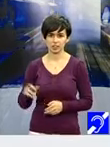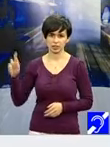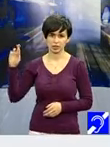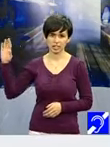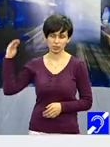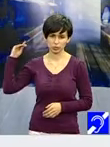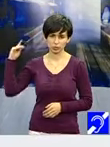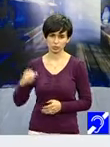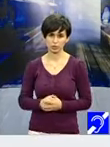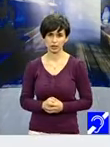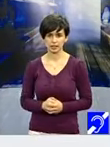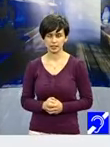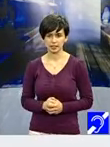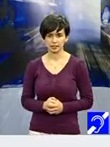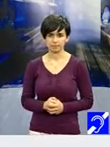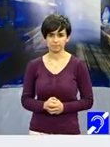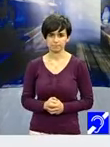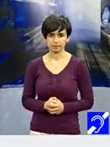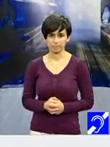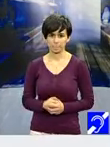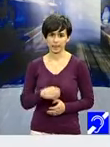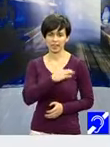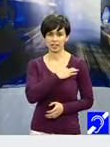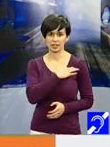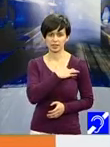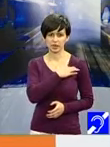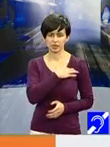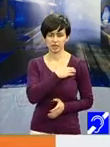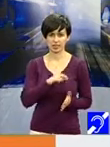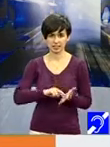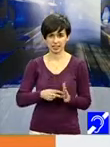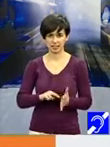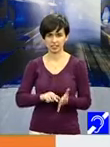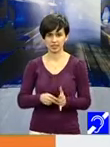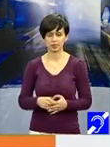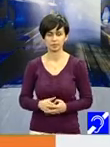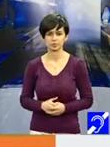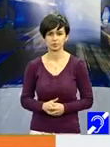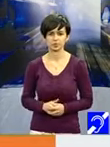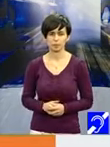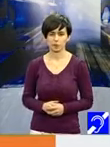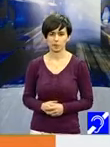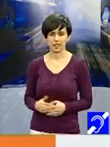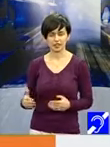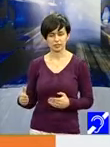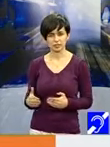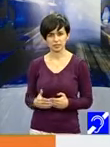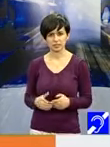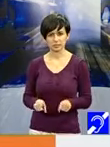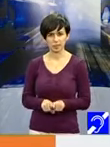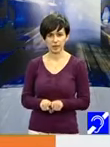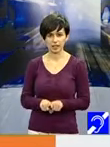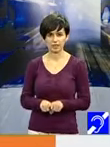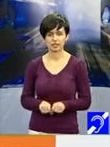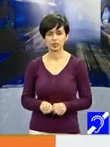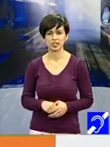la Universitatea Tehnică, Facultatea sau Secția de Mecatronică, care a fost alături de noi, ne-a fost alături de